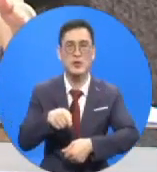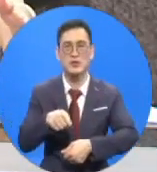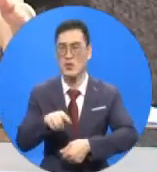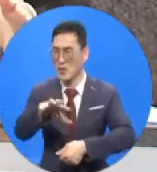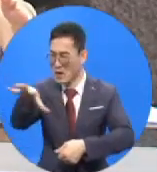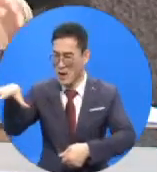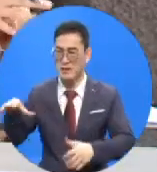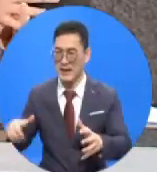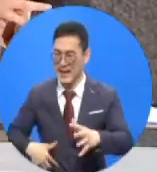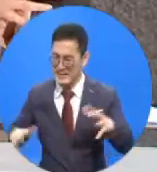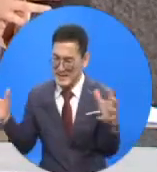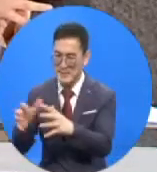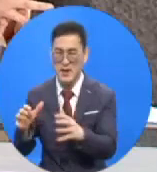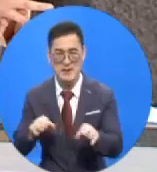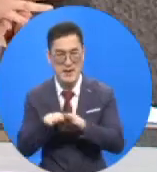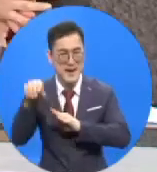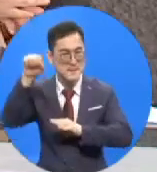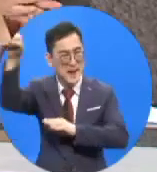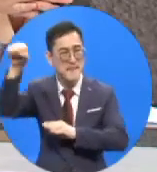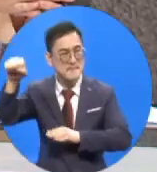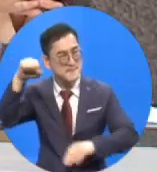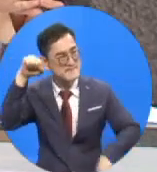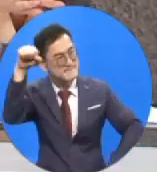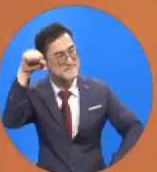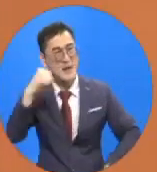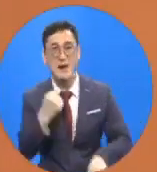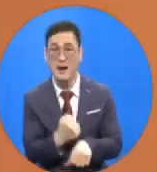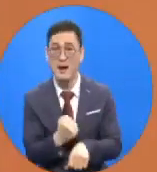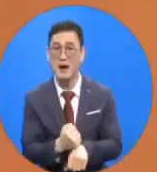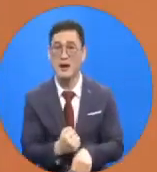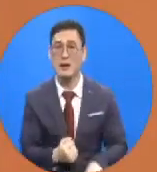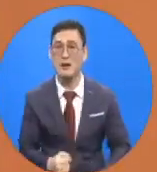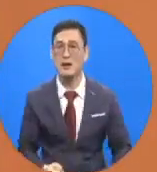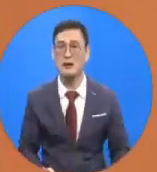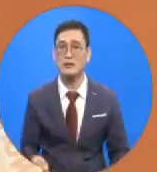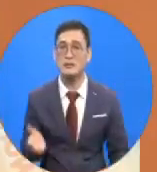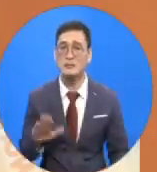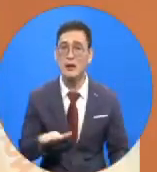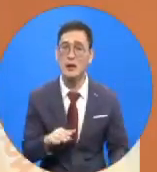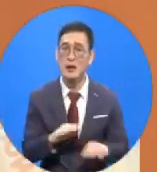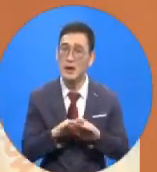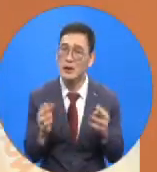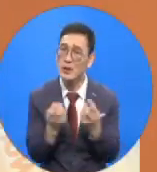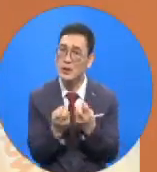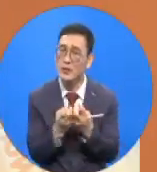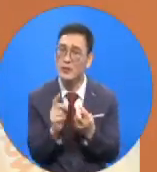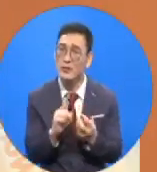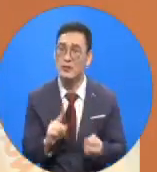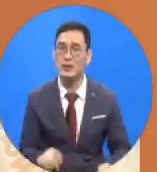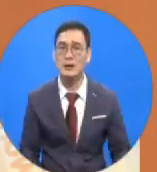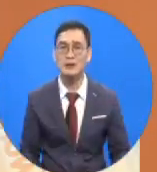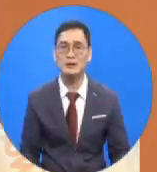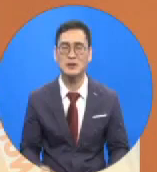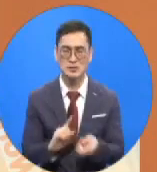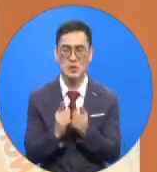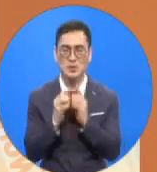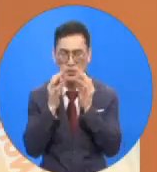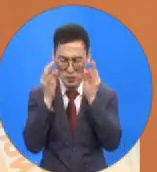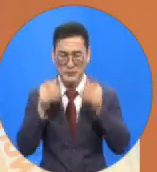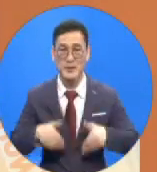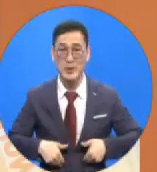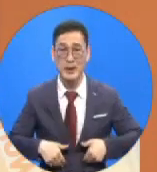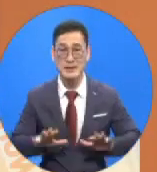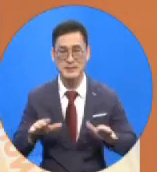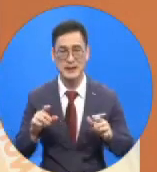대치로 가는 것 같아 타협점을 찾을 수 있을까요 노력하면 되죠 지금 가장 큰 이슈는 00